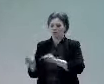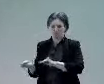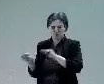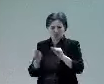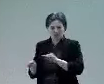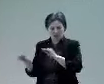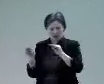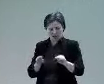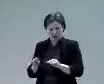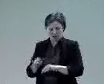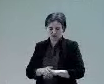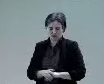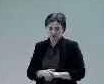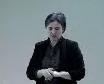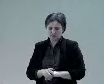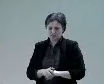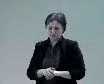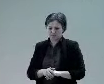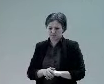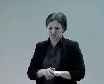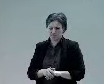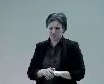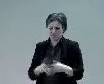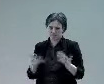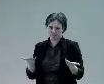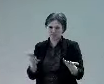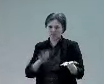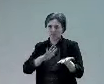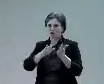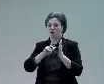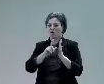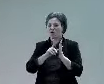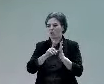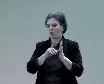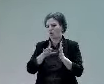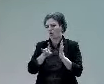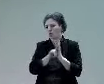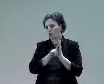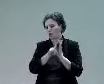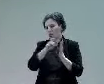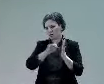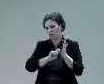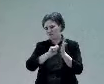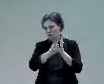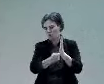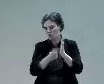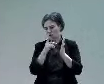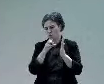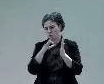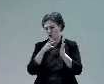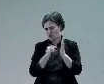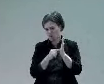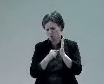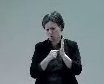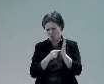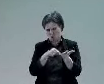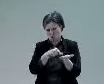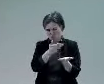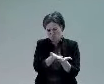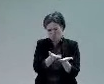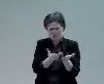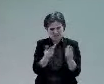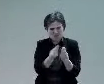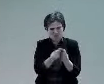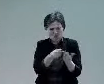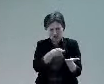Una risposta complessiva che parta dalla riforma di Dublino che abbiamo fatto insieme ad alcuni colleghi che vedo e saluto. Abbiamo già